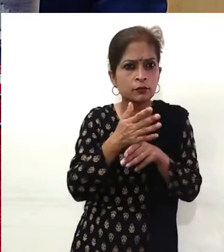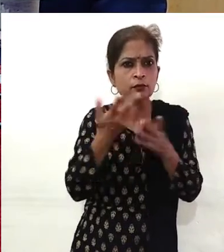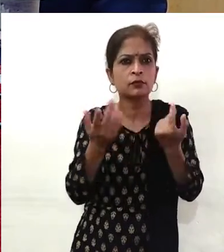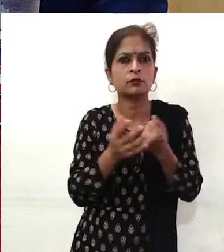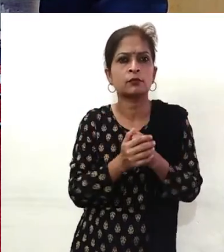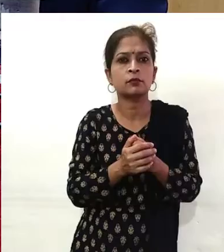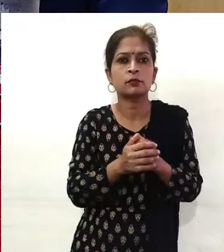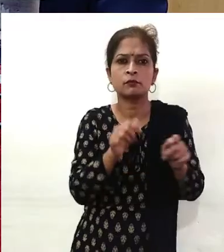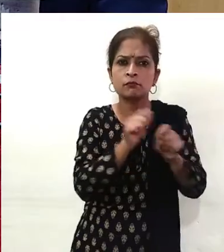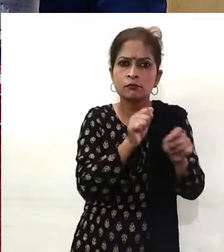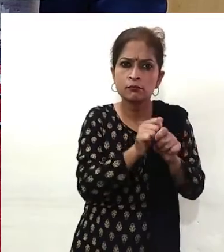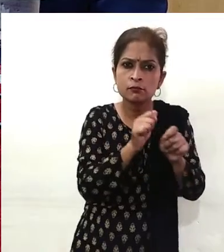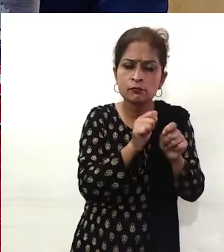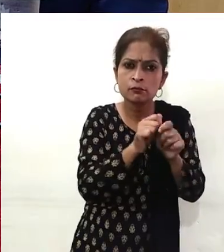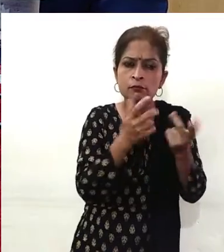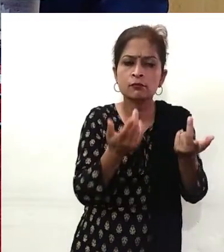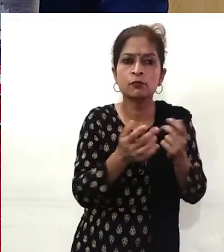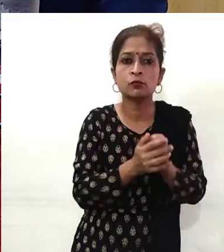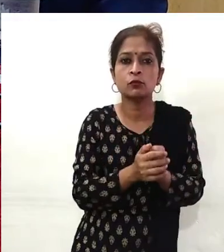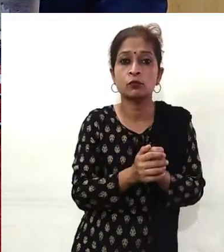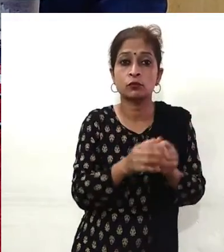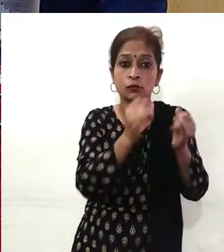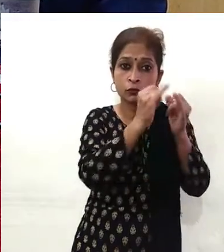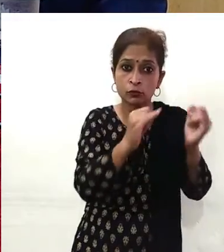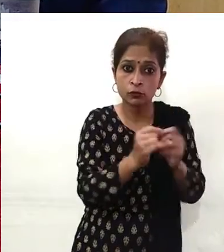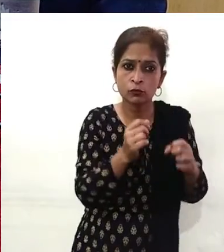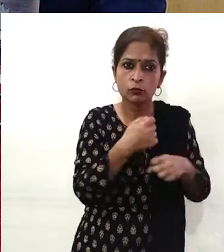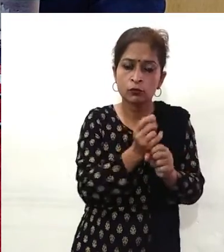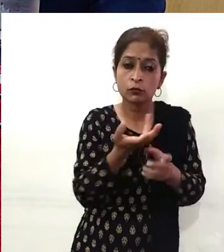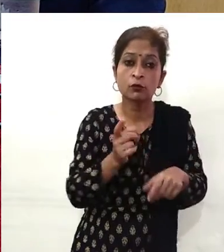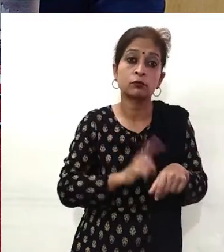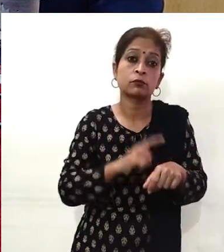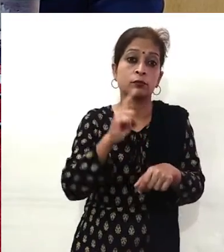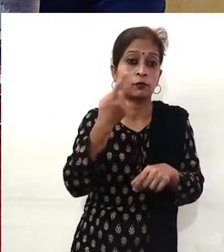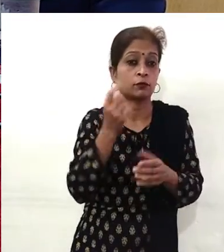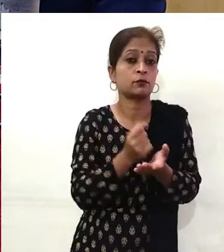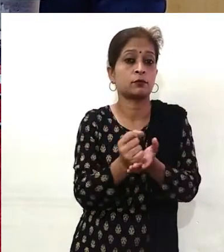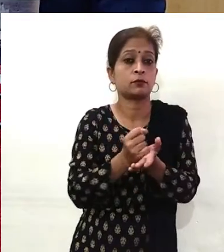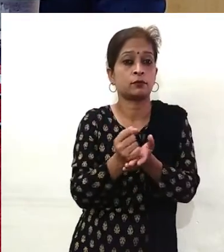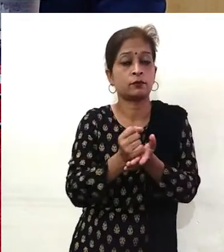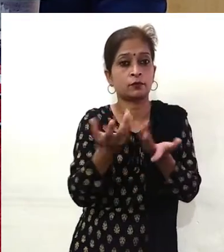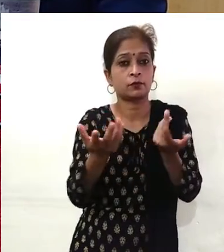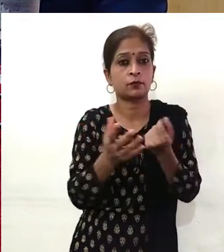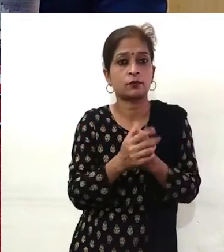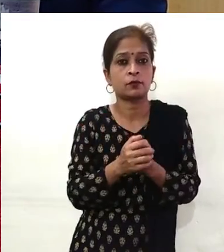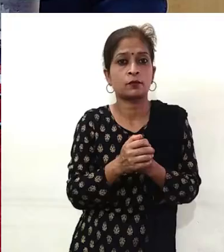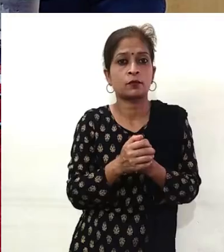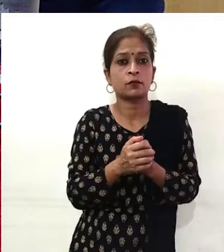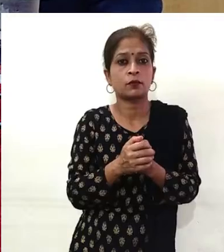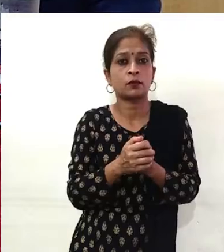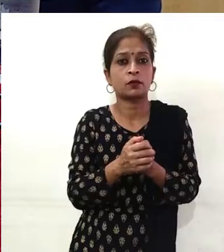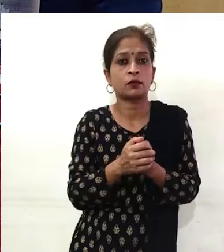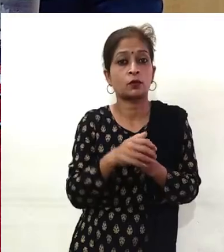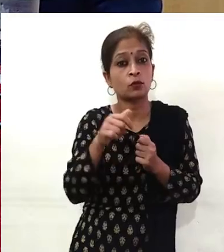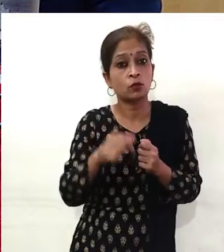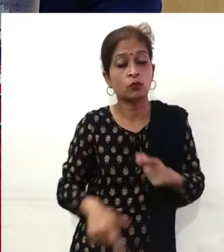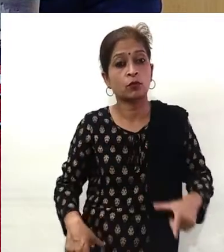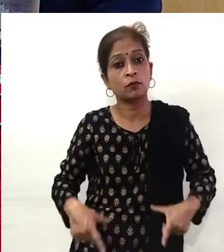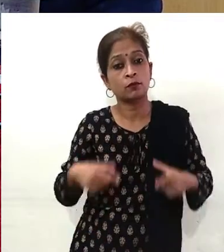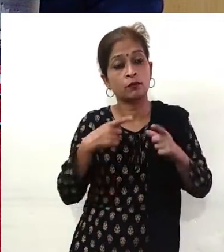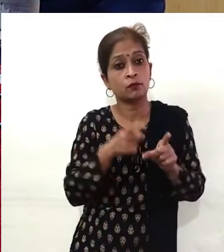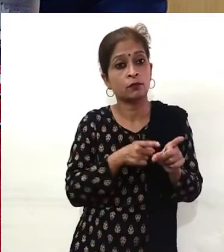ऊपर काष्ठकारी के साथ मूर्ति बनाने की पहली कोशिश थी, जो कि ज्यादा जीवंत